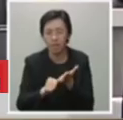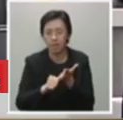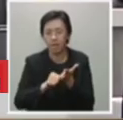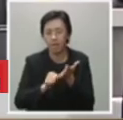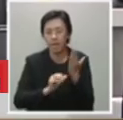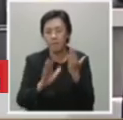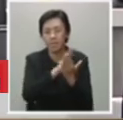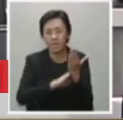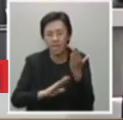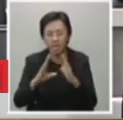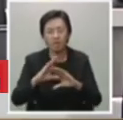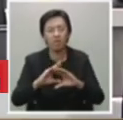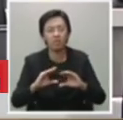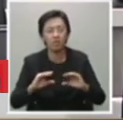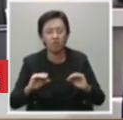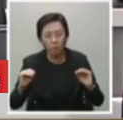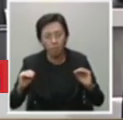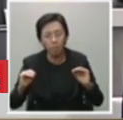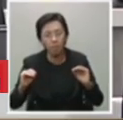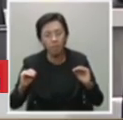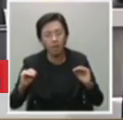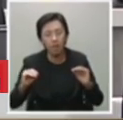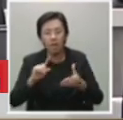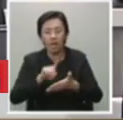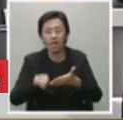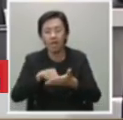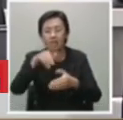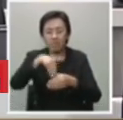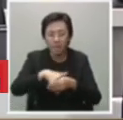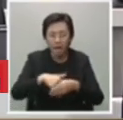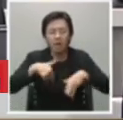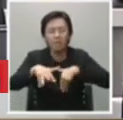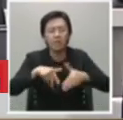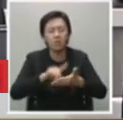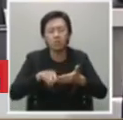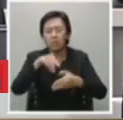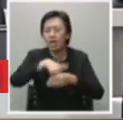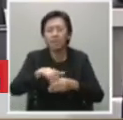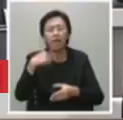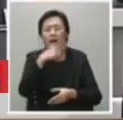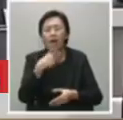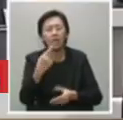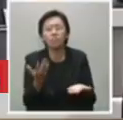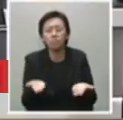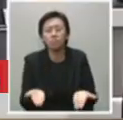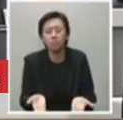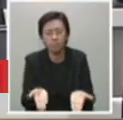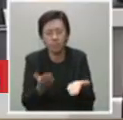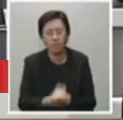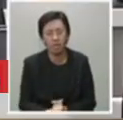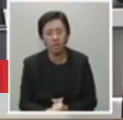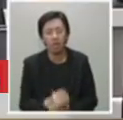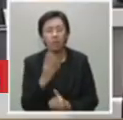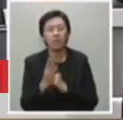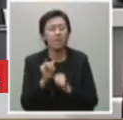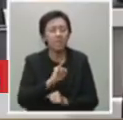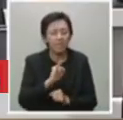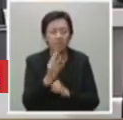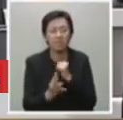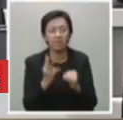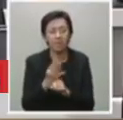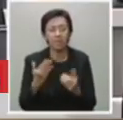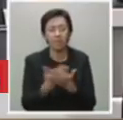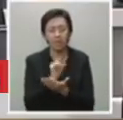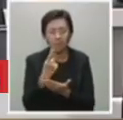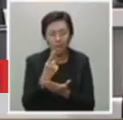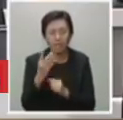ทศนี้ให้มันสงบและปล่อยให้ระบบการเลือกตั้งประชาชนเขาเลือกใครก็ให้เขาเลือกไปถึงเวลาไม่ดี4ปีก็เปลี่ยนใหม่น